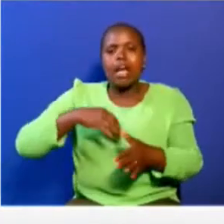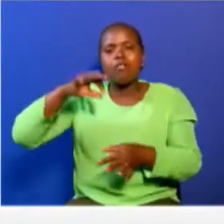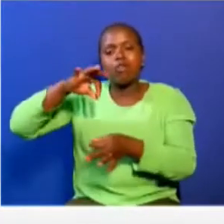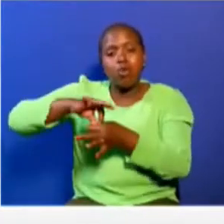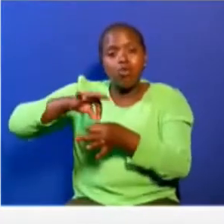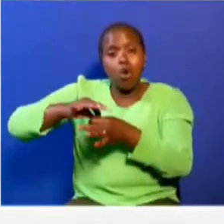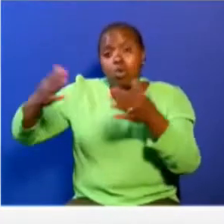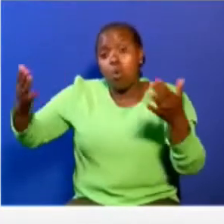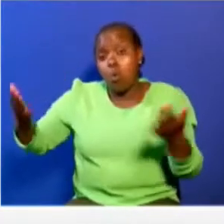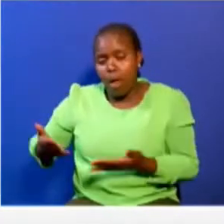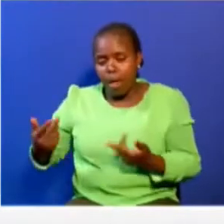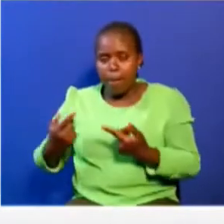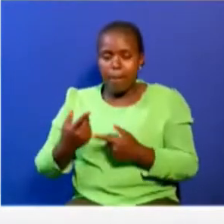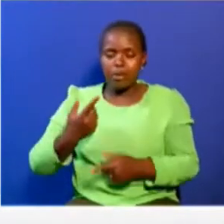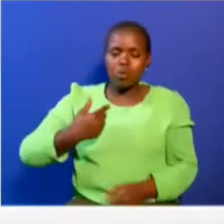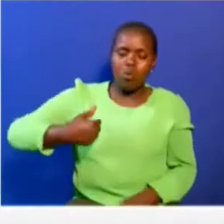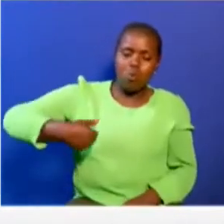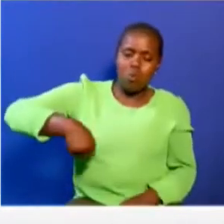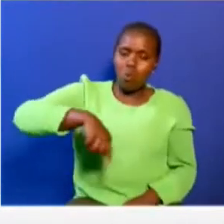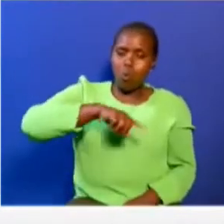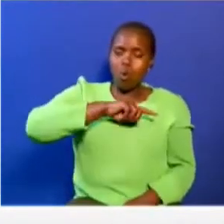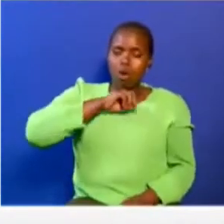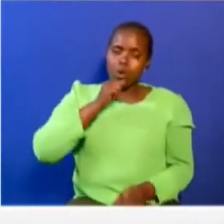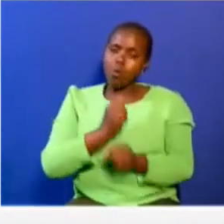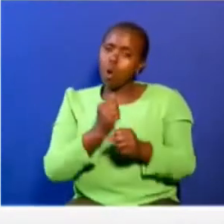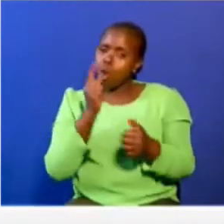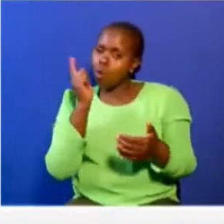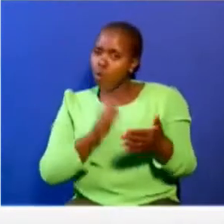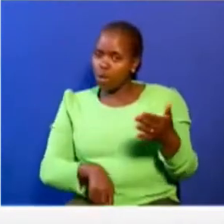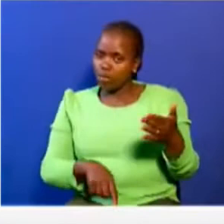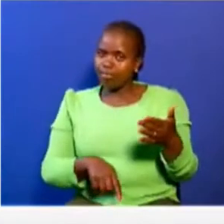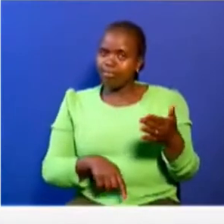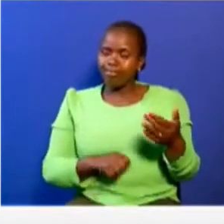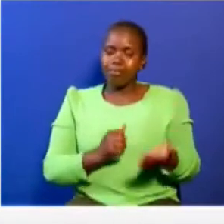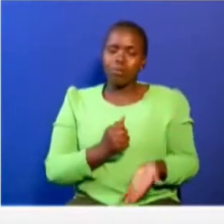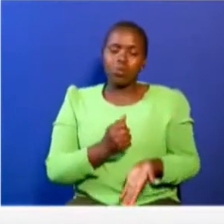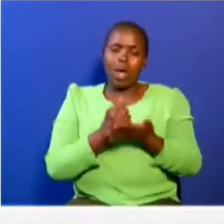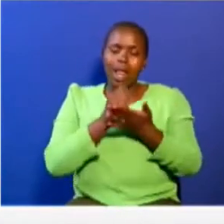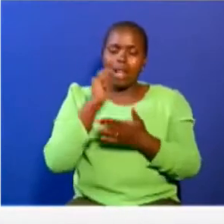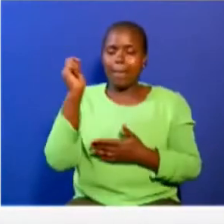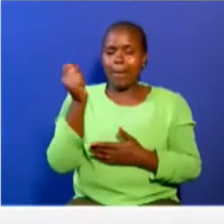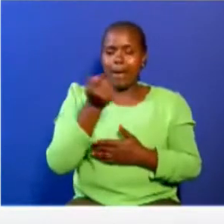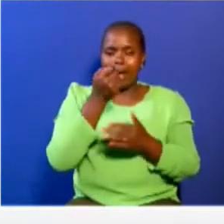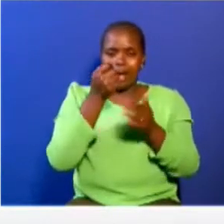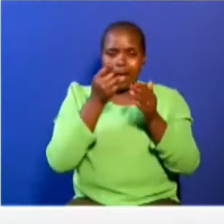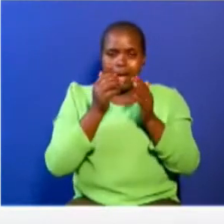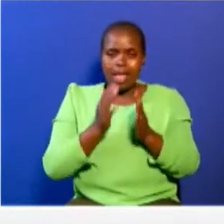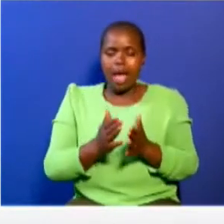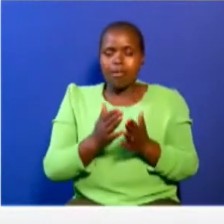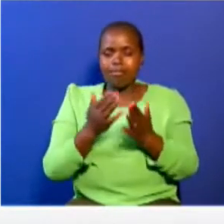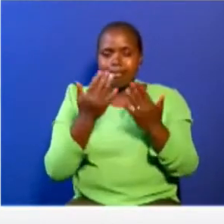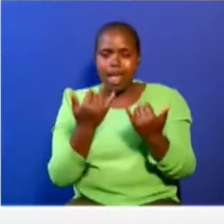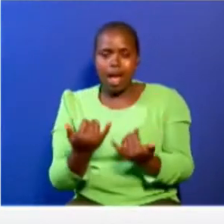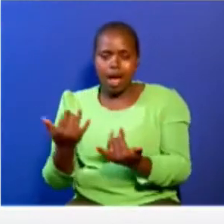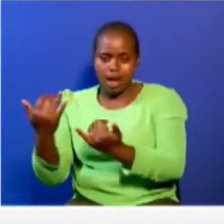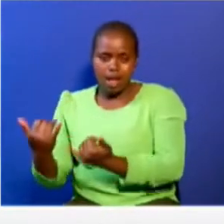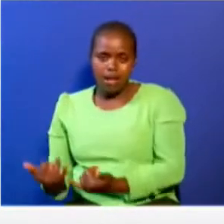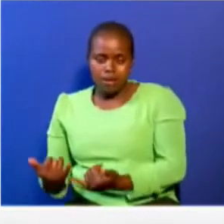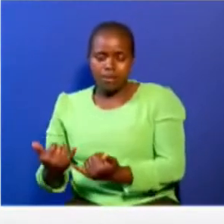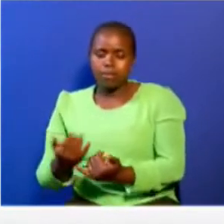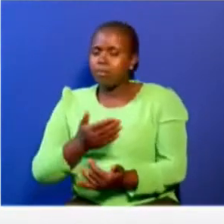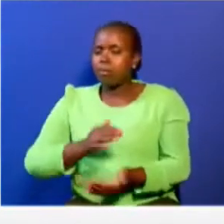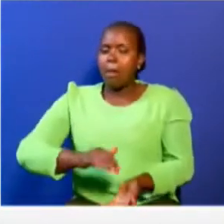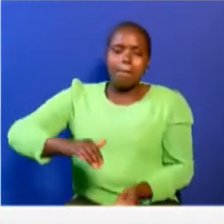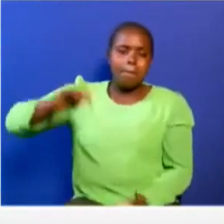kura wapi, lakini sisi kazi yetu ni ya kusaidia wananchi wadogo